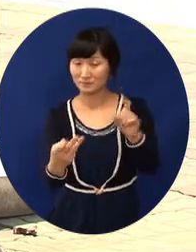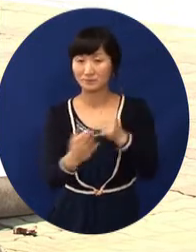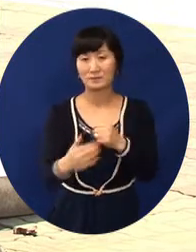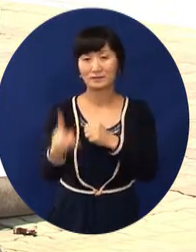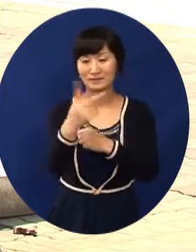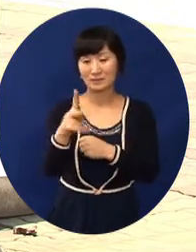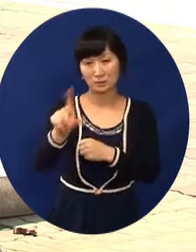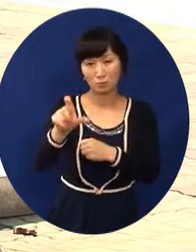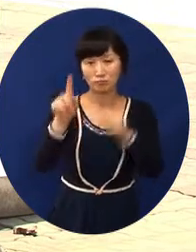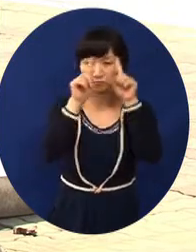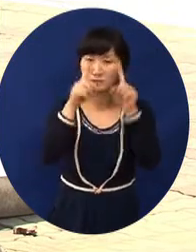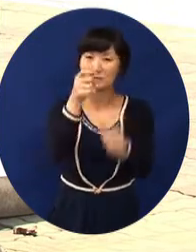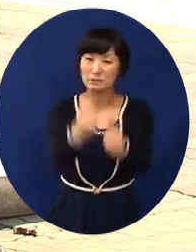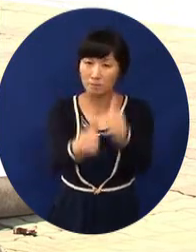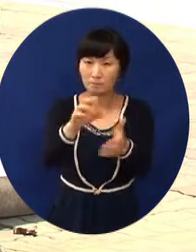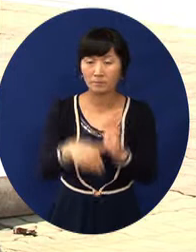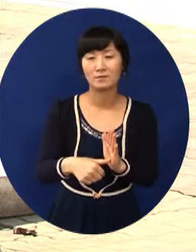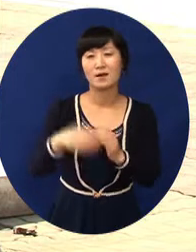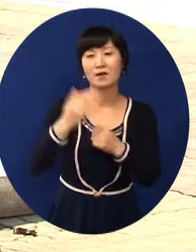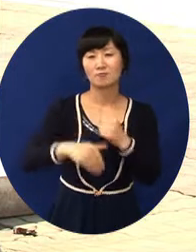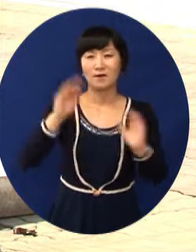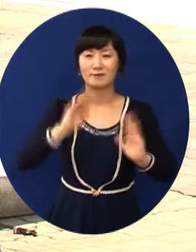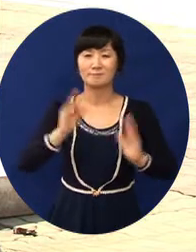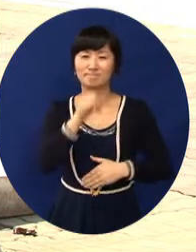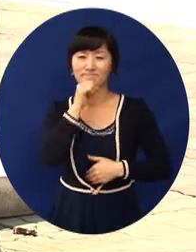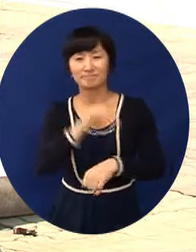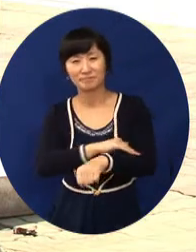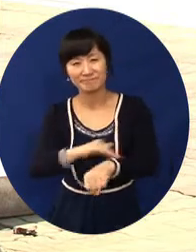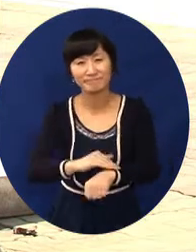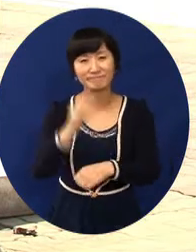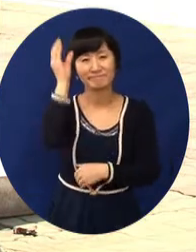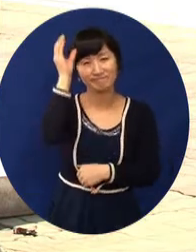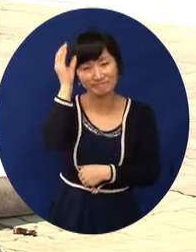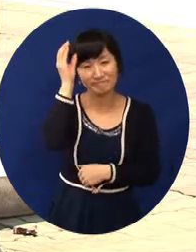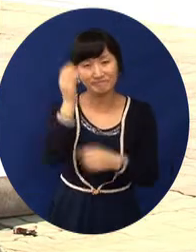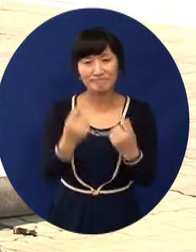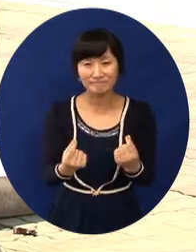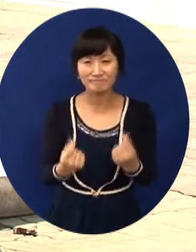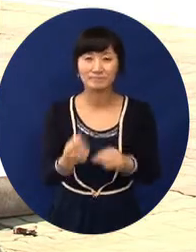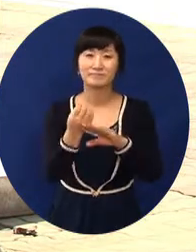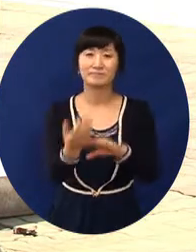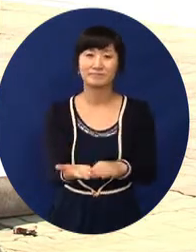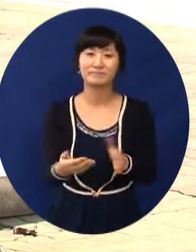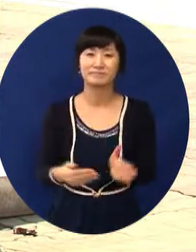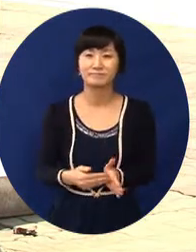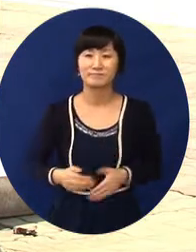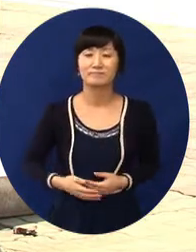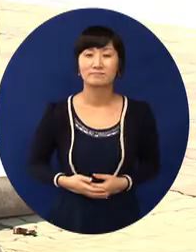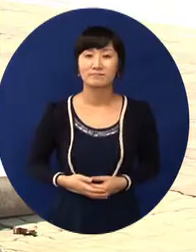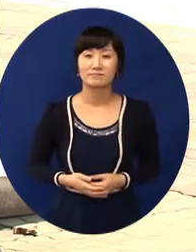치러지는 2015학년도 수능에서도 대구 학생들의 멋진 결과가 이어지길 기원합니다. 대구